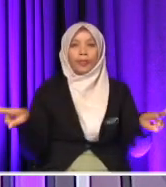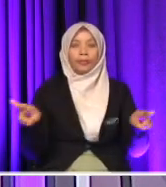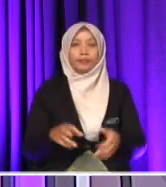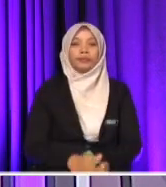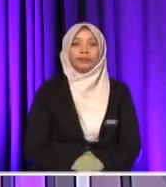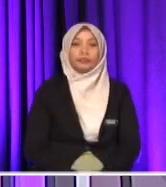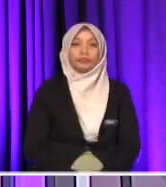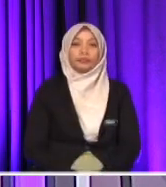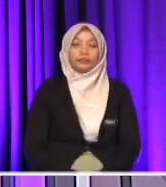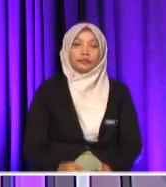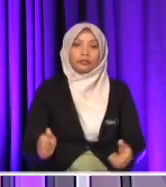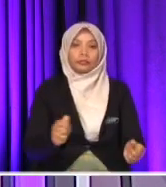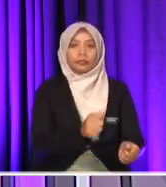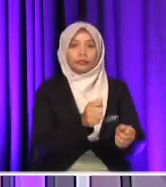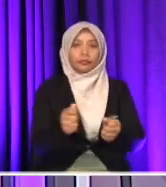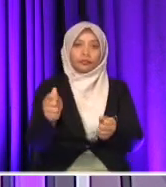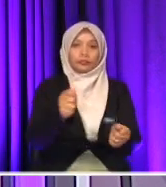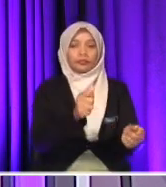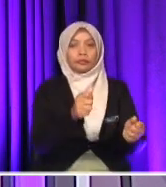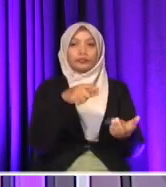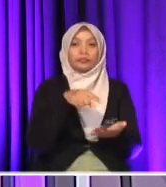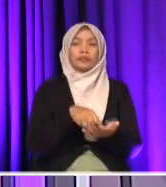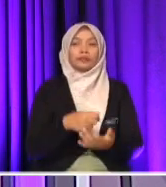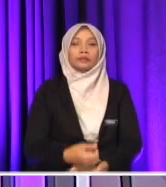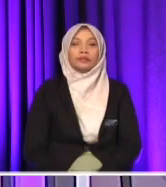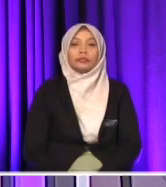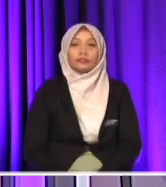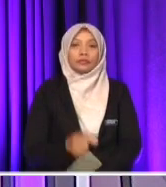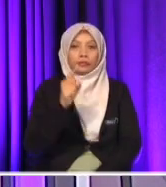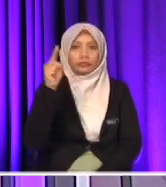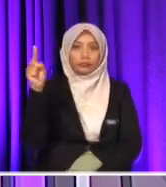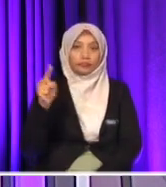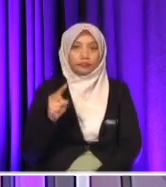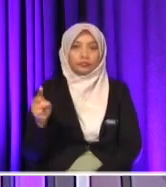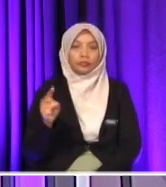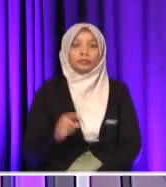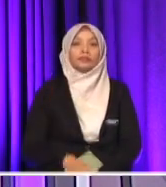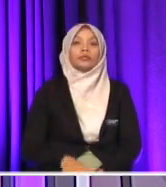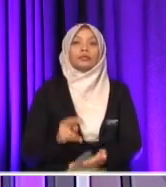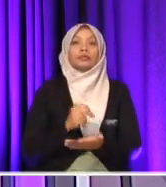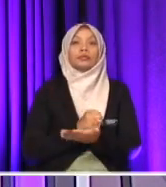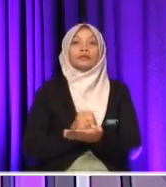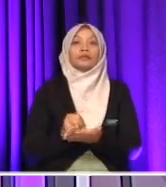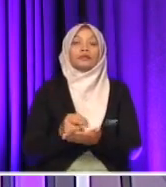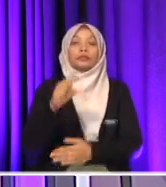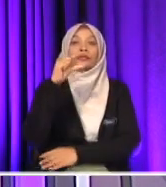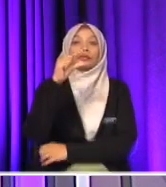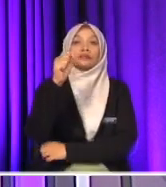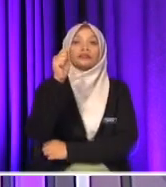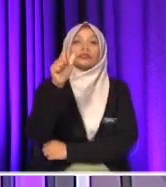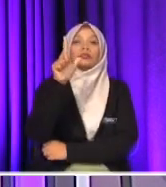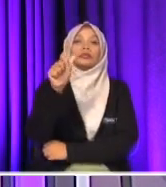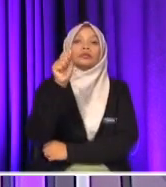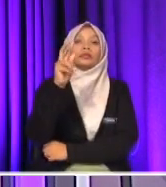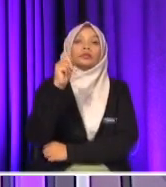arus kat sini. Dan hipotenus sini, ini adalah Z. Kita dapatkan nilai galangan. Nilai galangan untuk